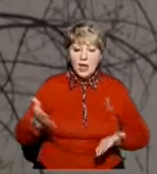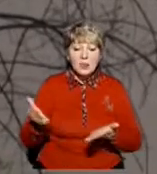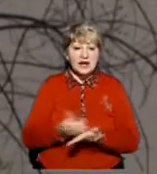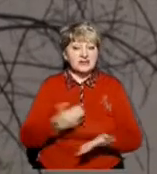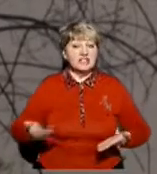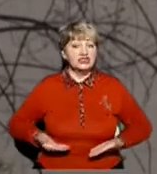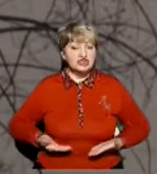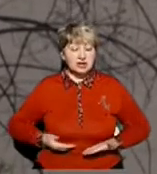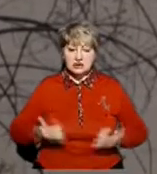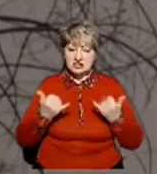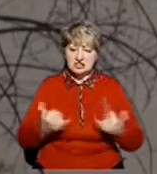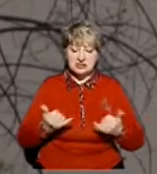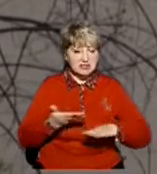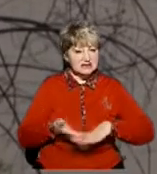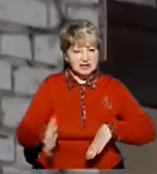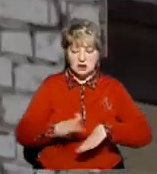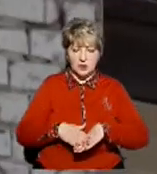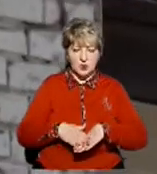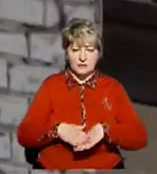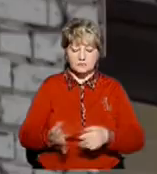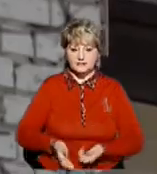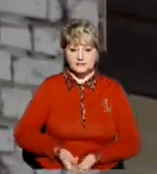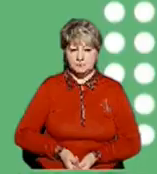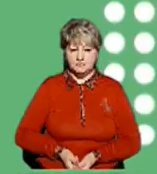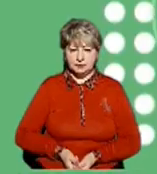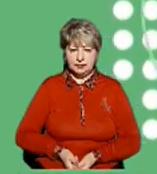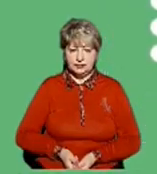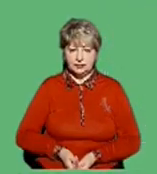житло, додає ріелторка, нині дуже складно.